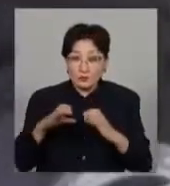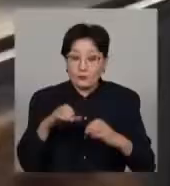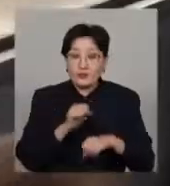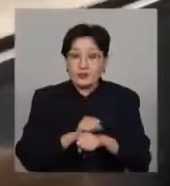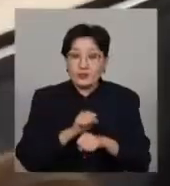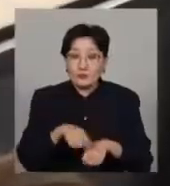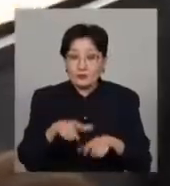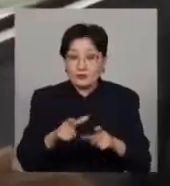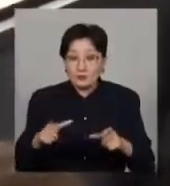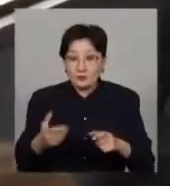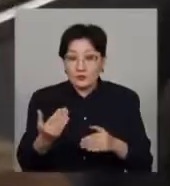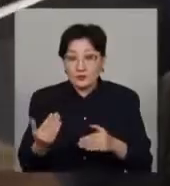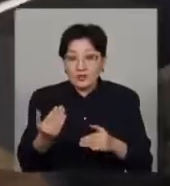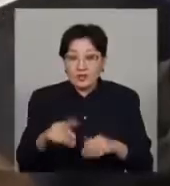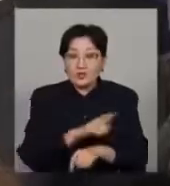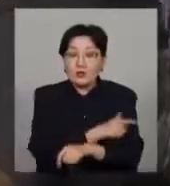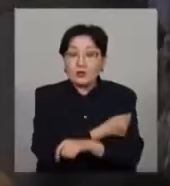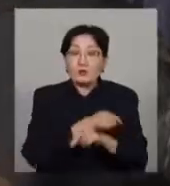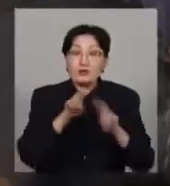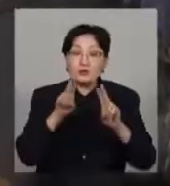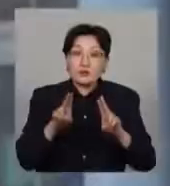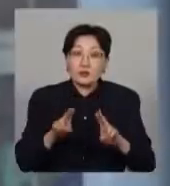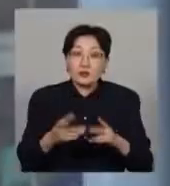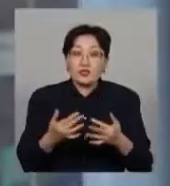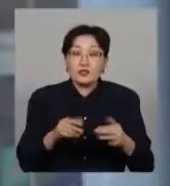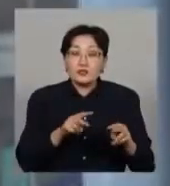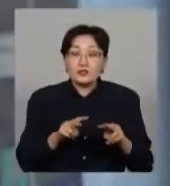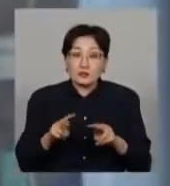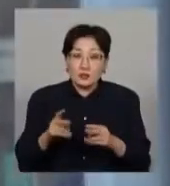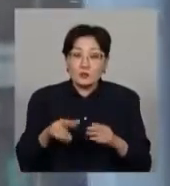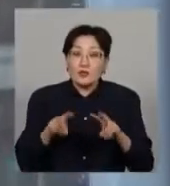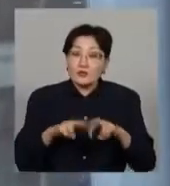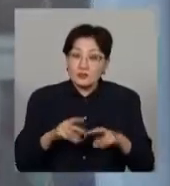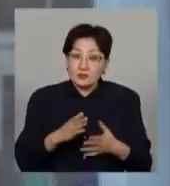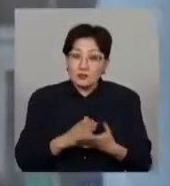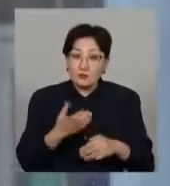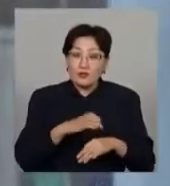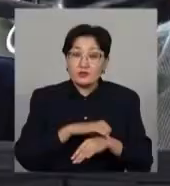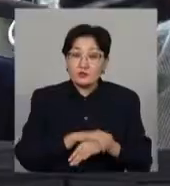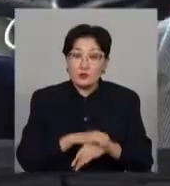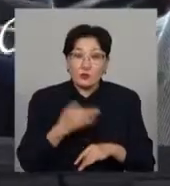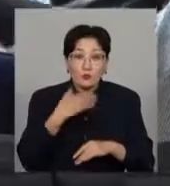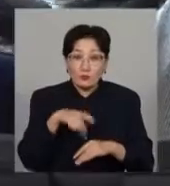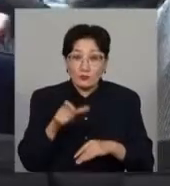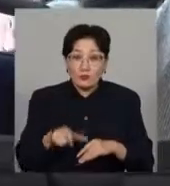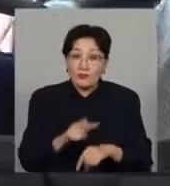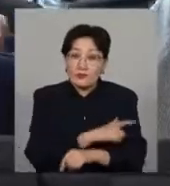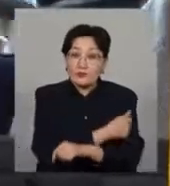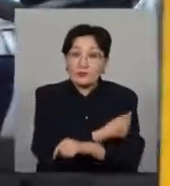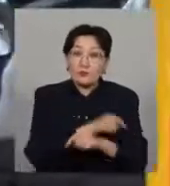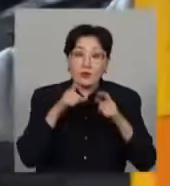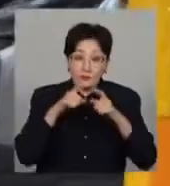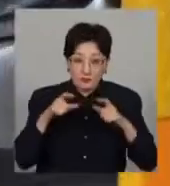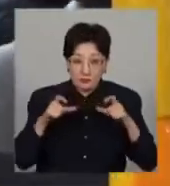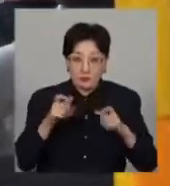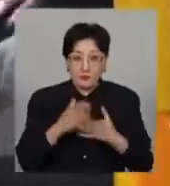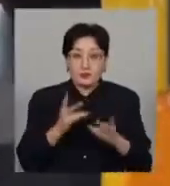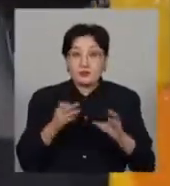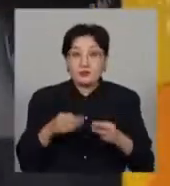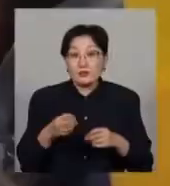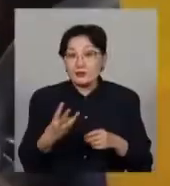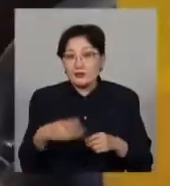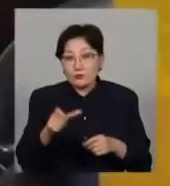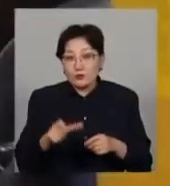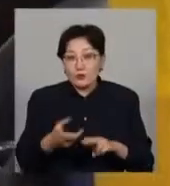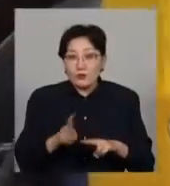тоқтатып, жолаушылар тарапынан карантин ережелерінің қаншалықты сақталатынын тексерді. Анықталғандай көбісінде медициналық бетперде бар. Алайда кейбір